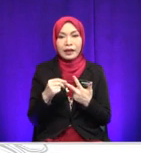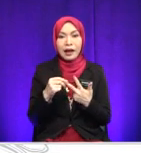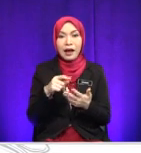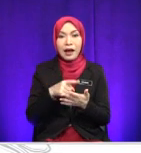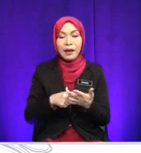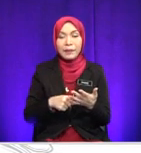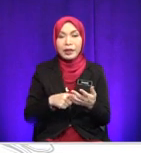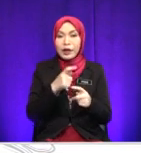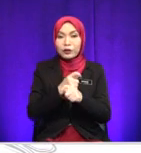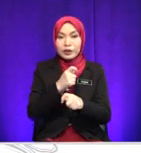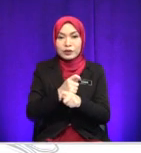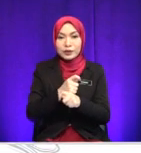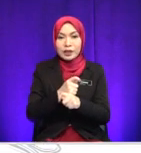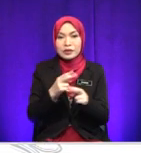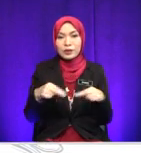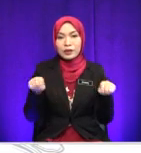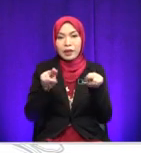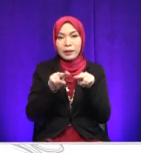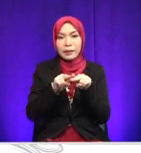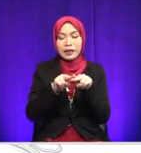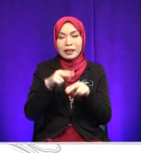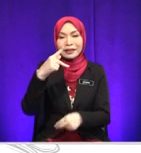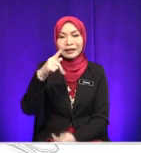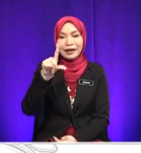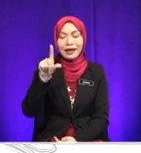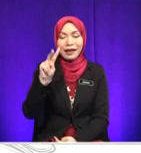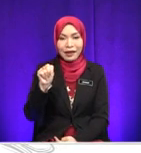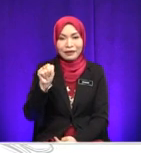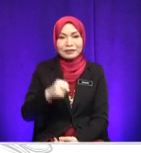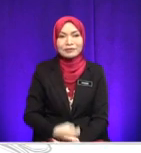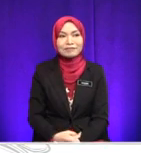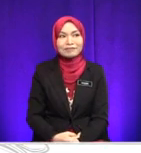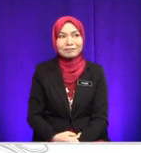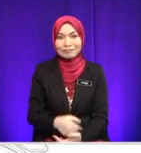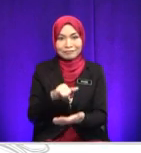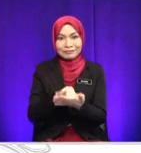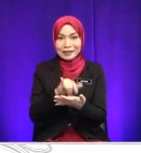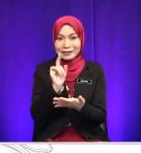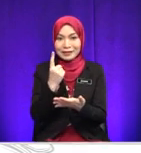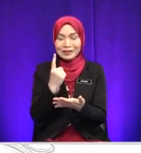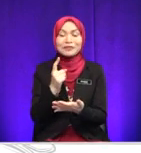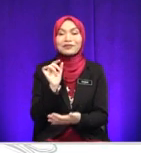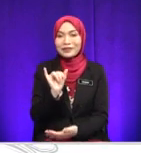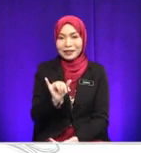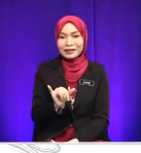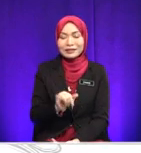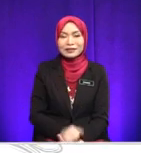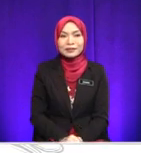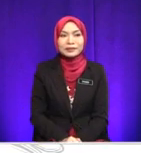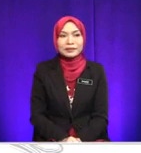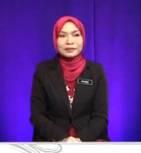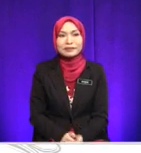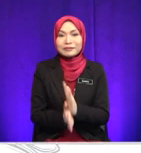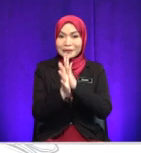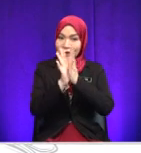utama Kementerian Luar Negeri? Itu saja, Afiq. Okey. Okey. Jadi di situ Ria, anak-anak